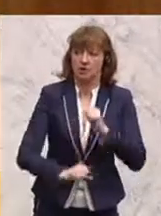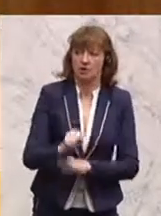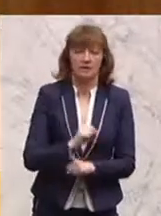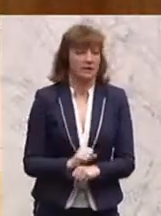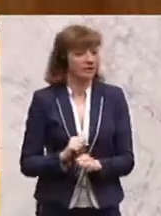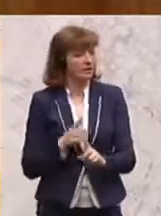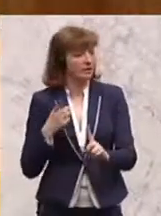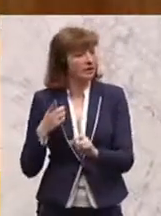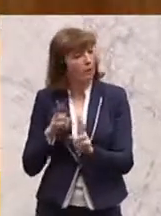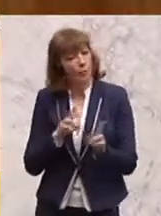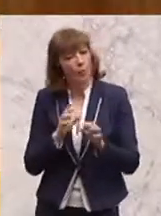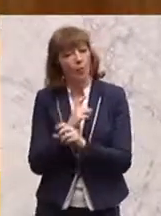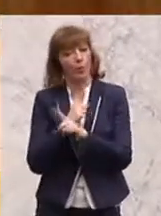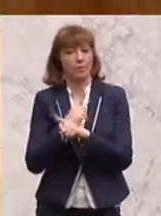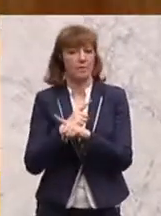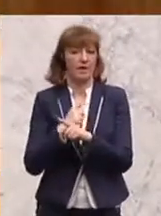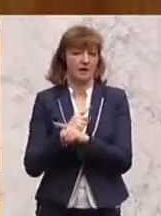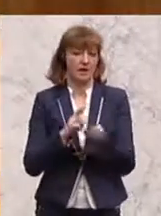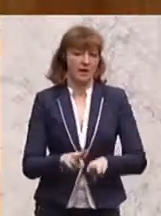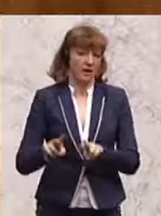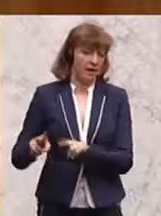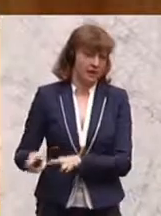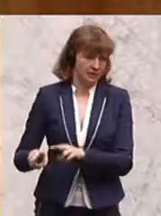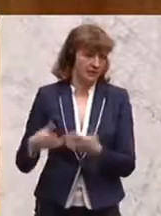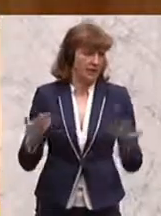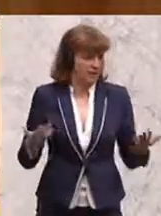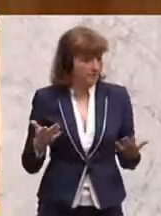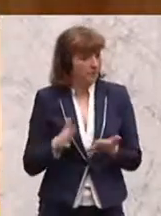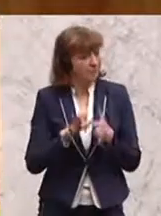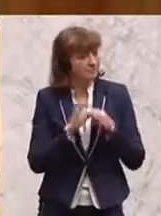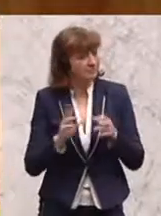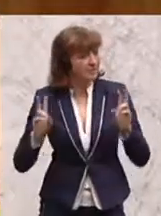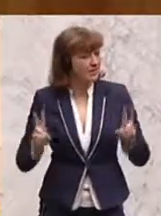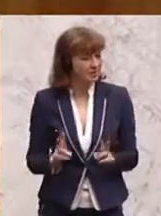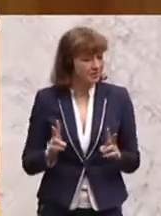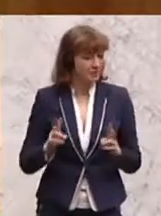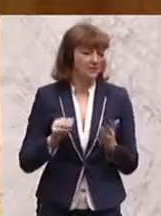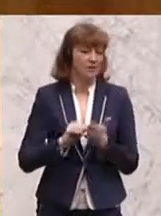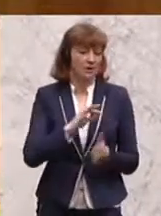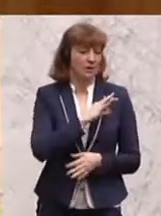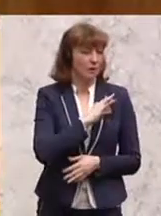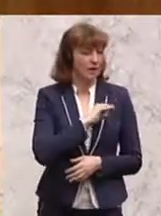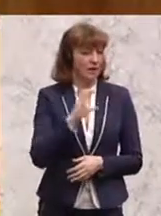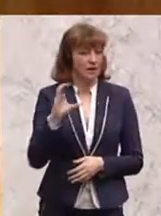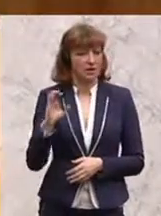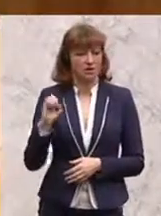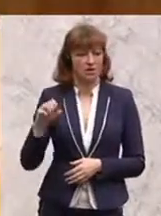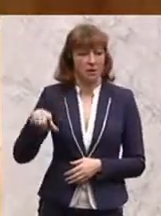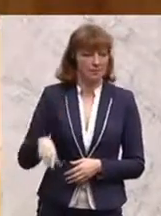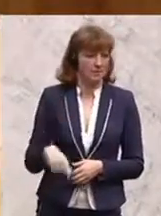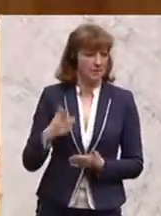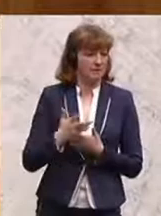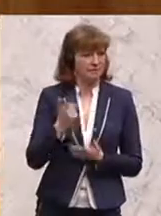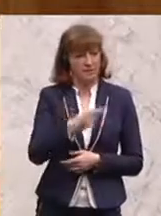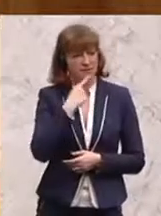unabhängige Gerichte. In diesem Zusammenhang vielleicht einmal ganz kurz eingehen auf Kollegen Chapp, der jetzt den